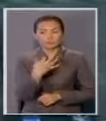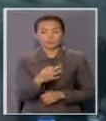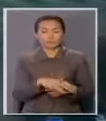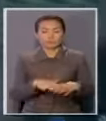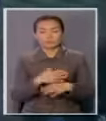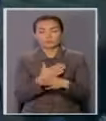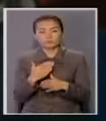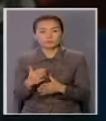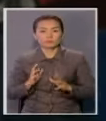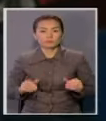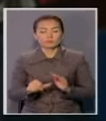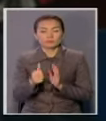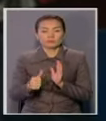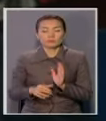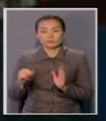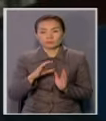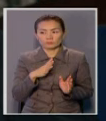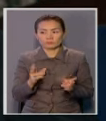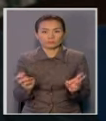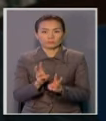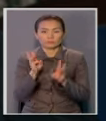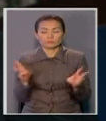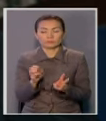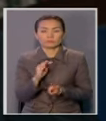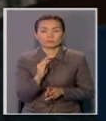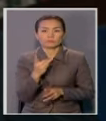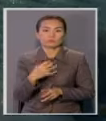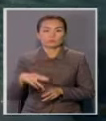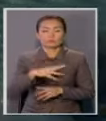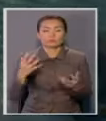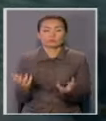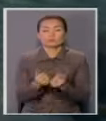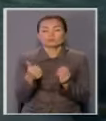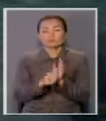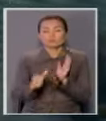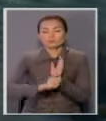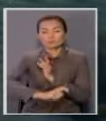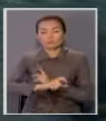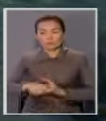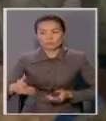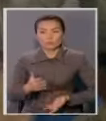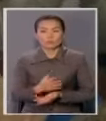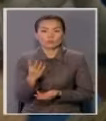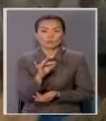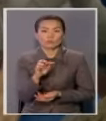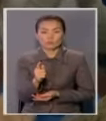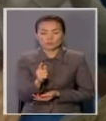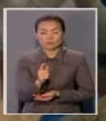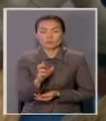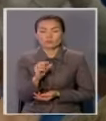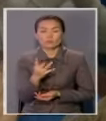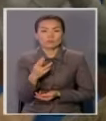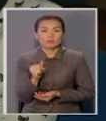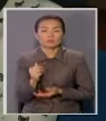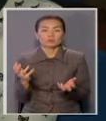служит народу Этот Герой 16 февраля во время пожара в микрорайоне Авангард спас около 60 жителей А 4 июня в микрорайоне